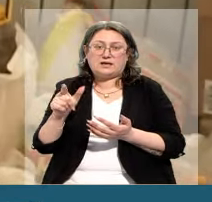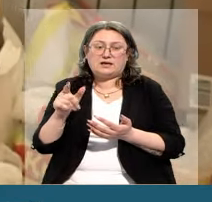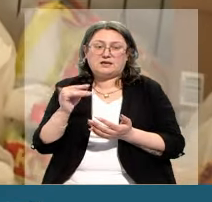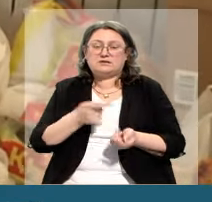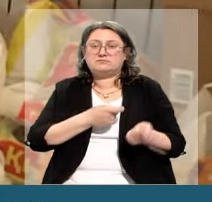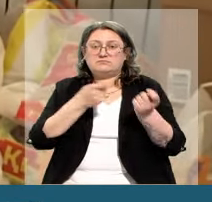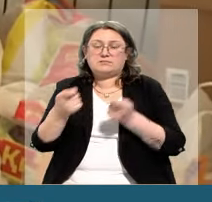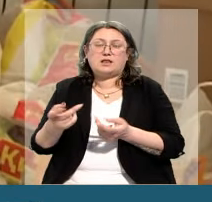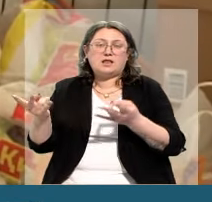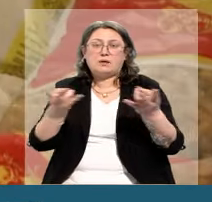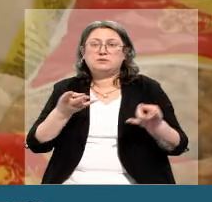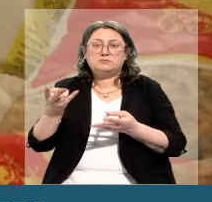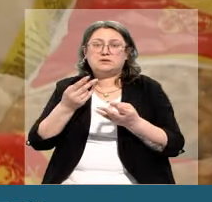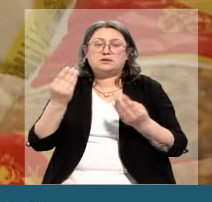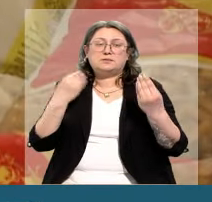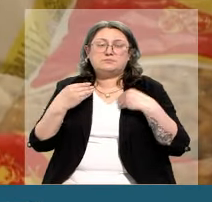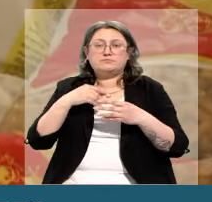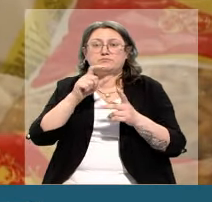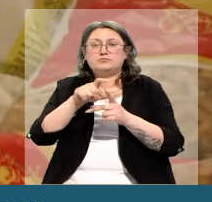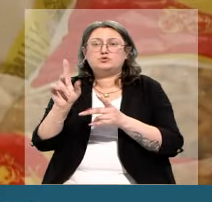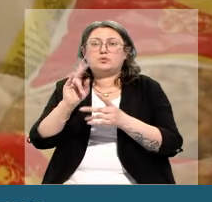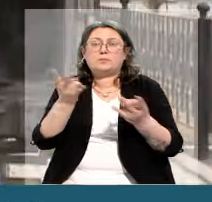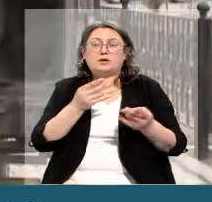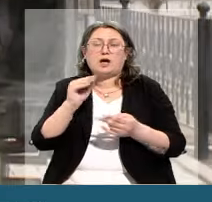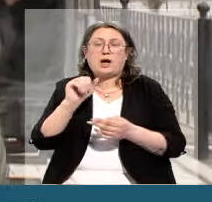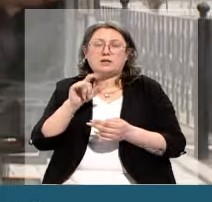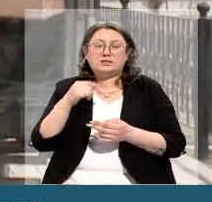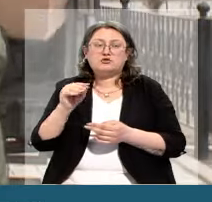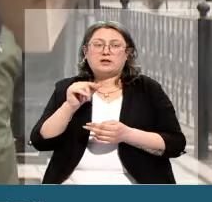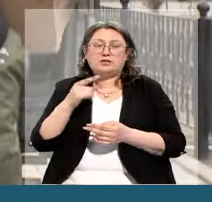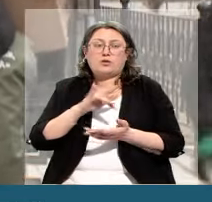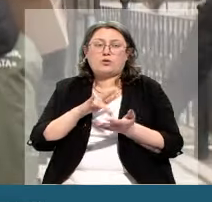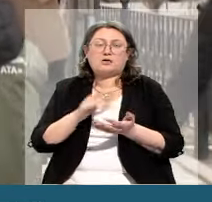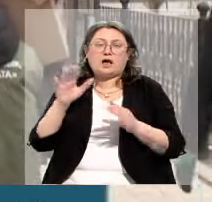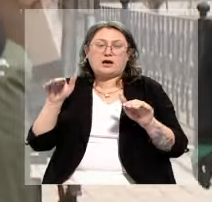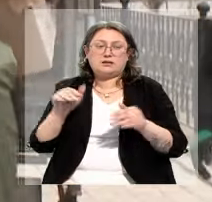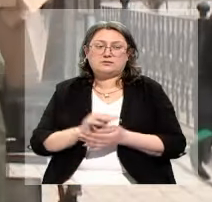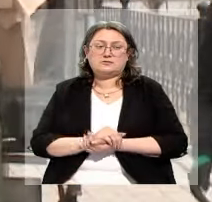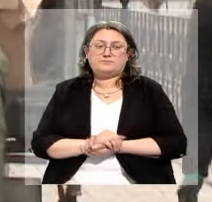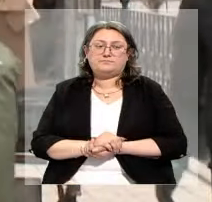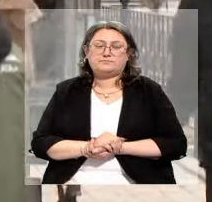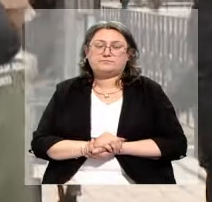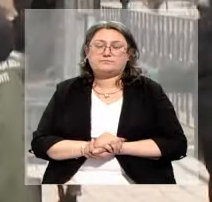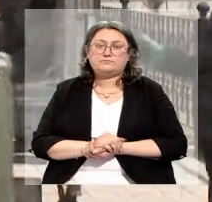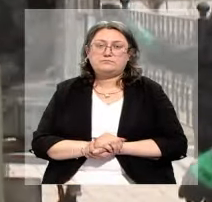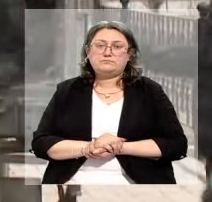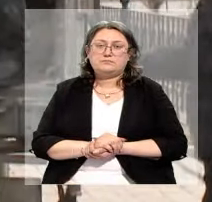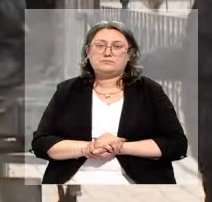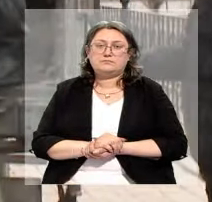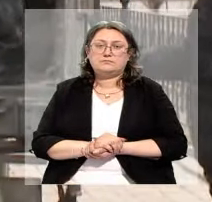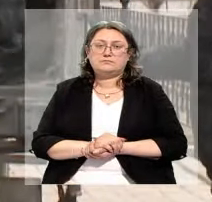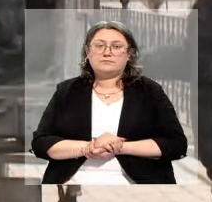жеткізілді. Мешіт жамағатымен қатар кәсіпорындар да өз жәрдемдерін ұсынған. Торғай жақтан басталды ғой, Арқалық, Торғай, Амангелді. Сол жаққа біз бірінші